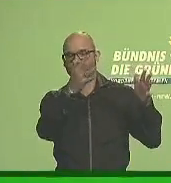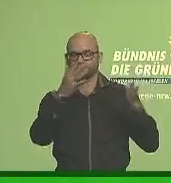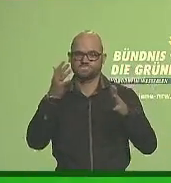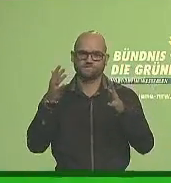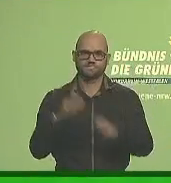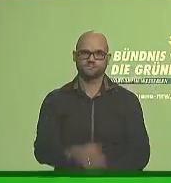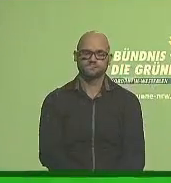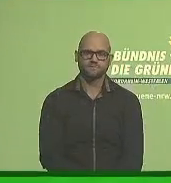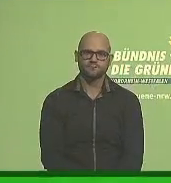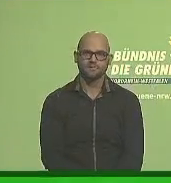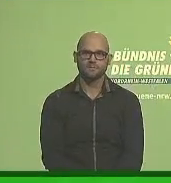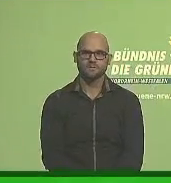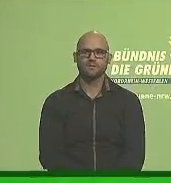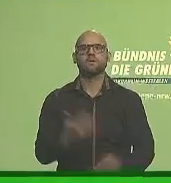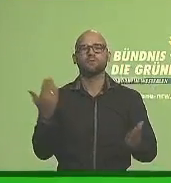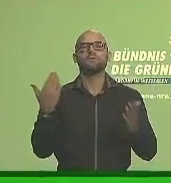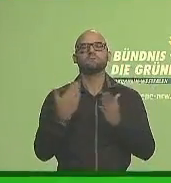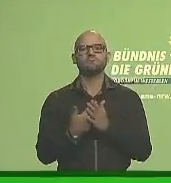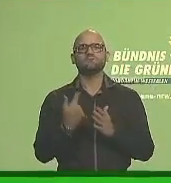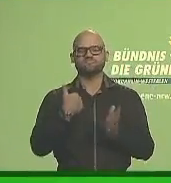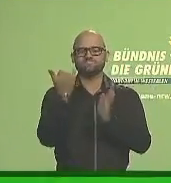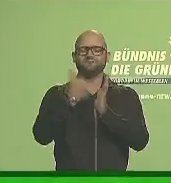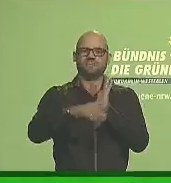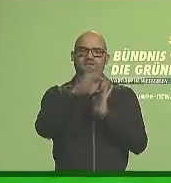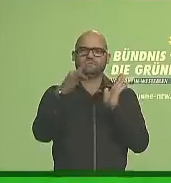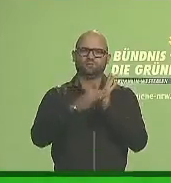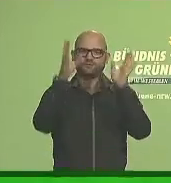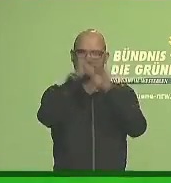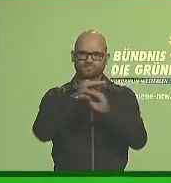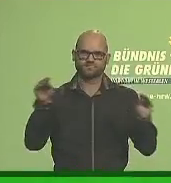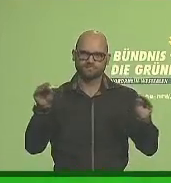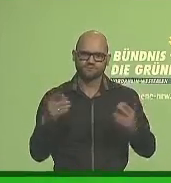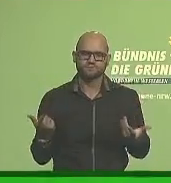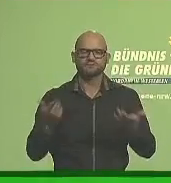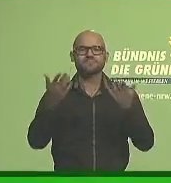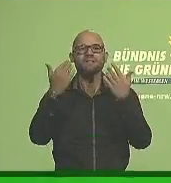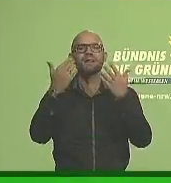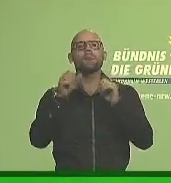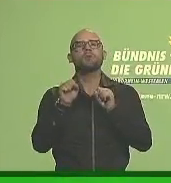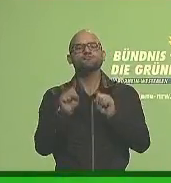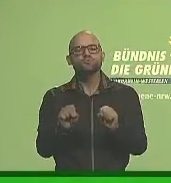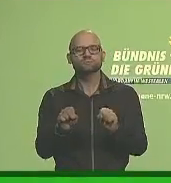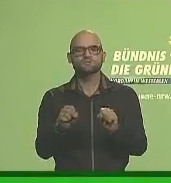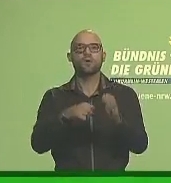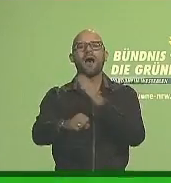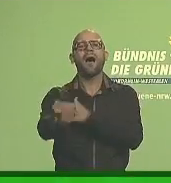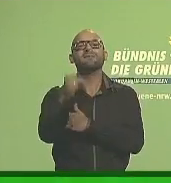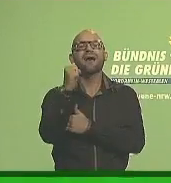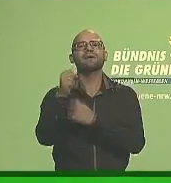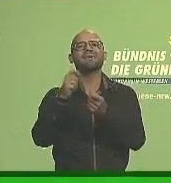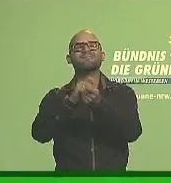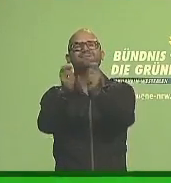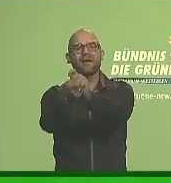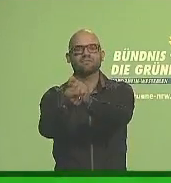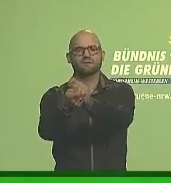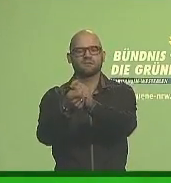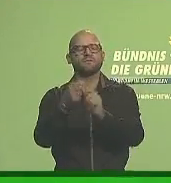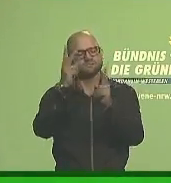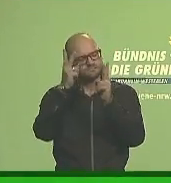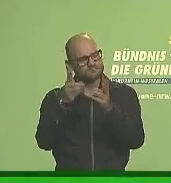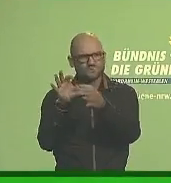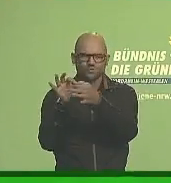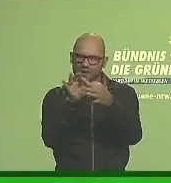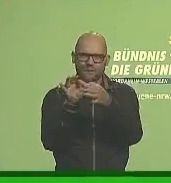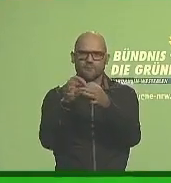Und der letzte Punkt, den ich sagen möchte, ist der, dass Klimaschutz und Energiewende, die hängen zusammen, und zwar über